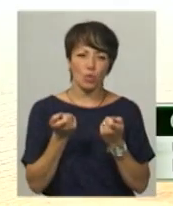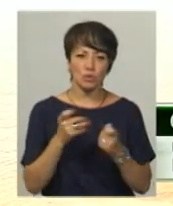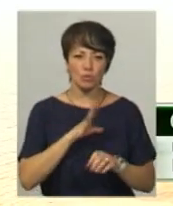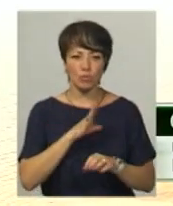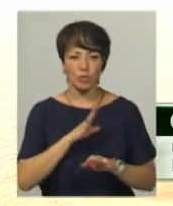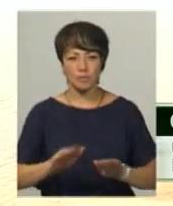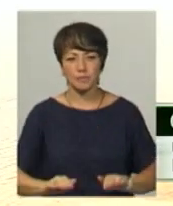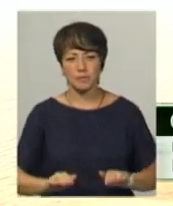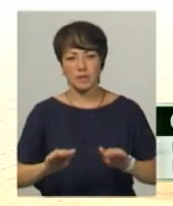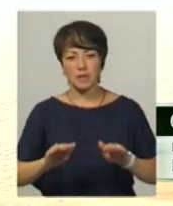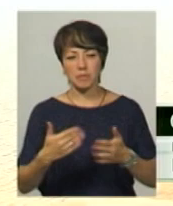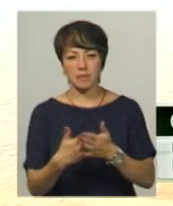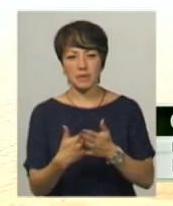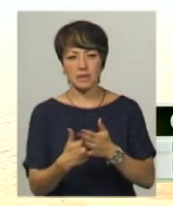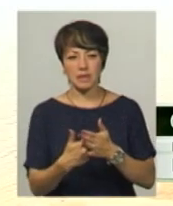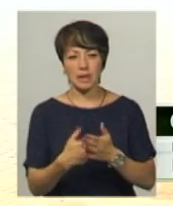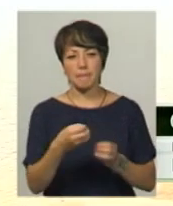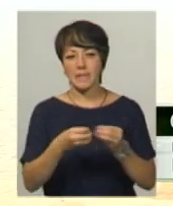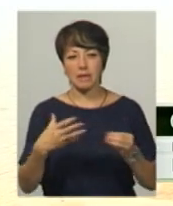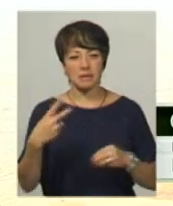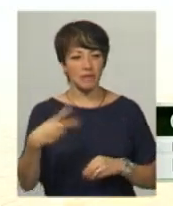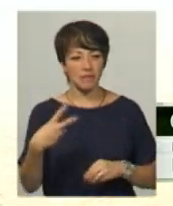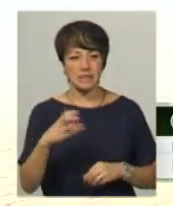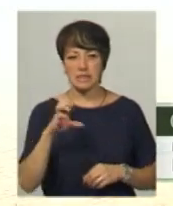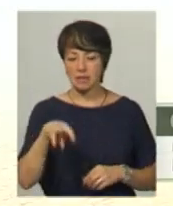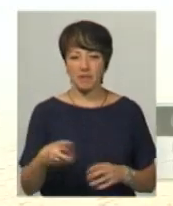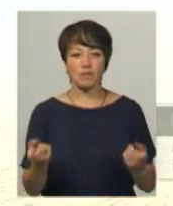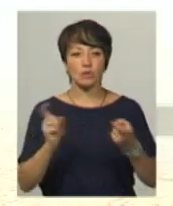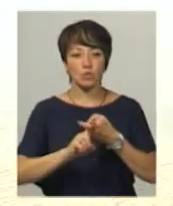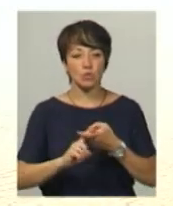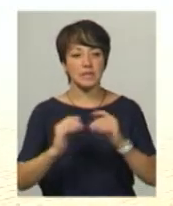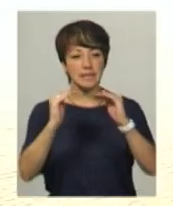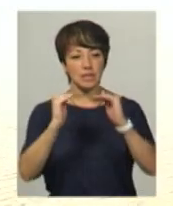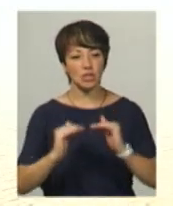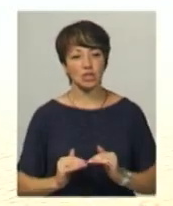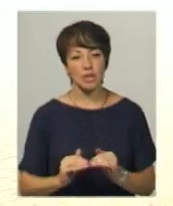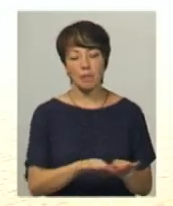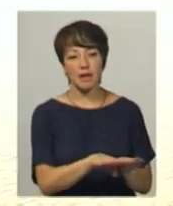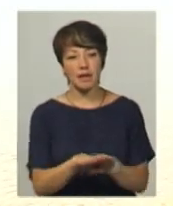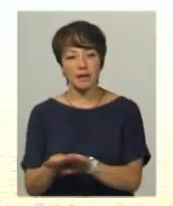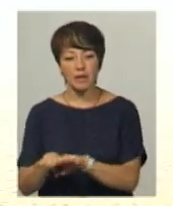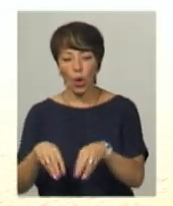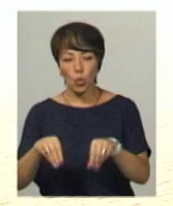води, буквально десь приблизно сантиметрів 15-20. У зв'язку з зниженням рівня ґрунтових